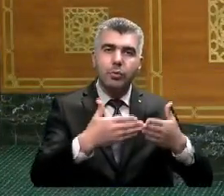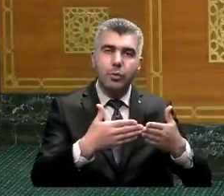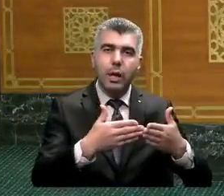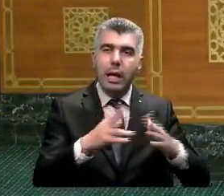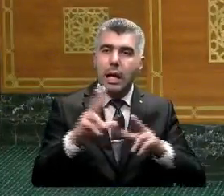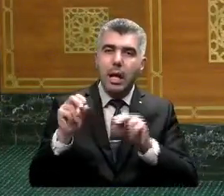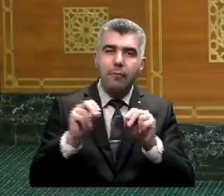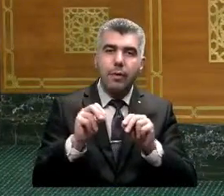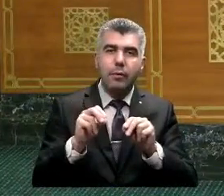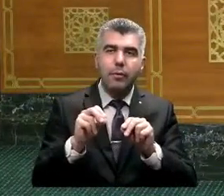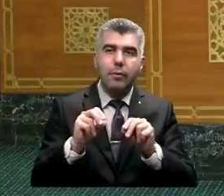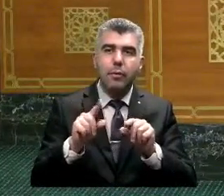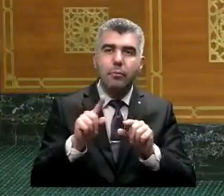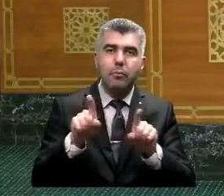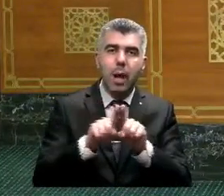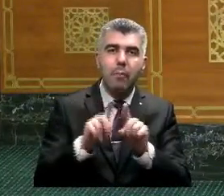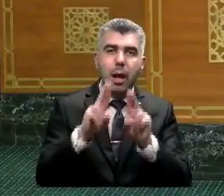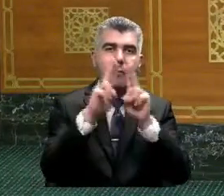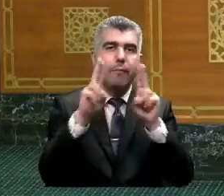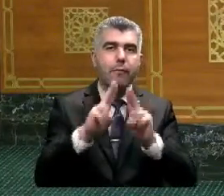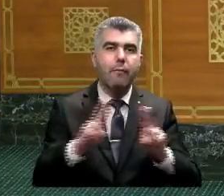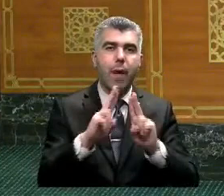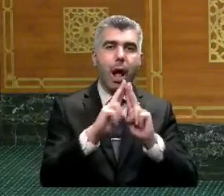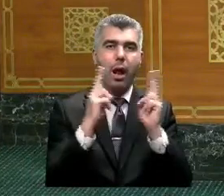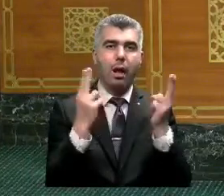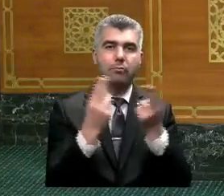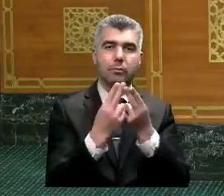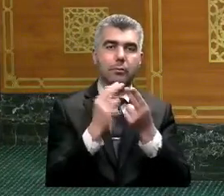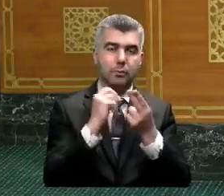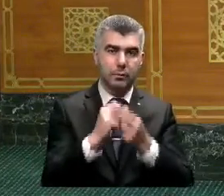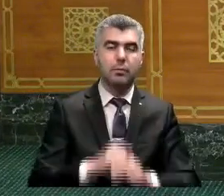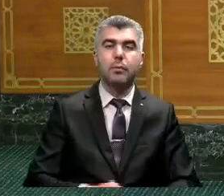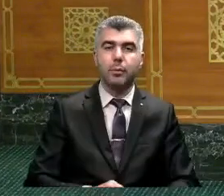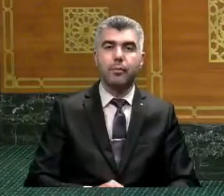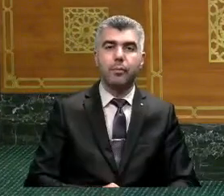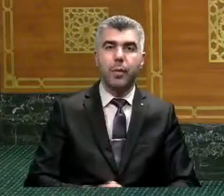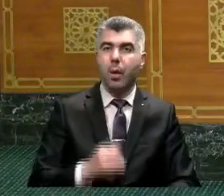أفضل الممارسات على المستوى الدولي بهدف